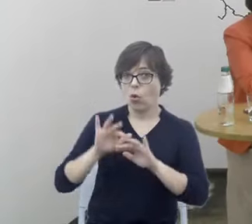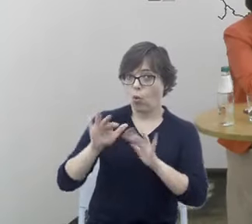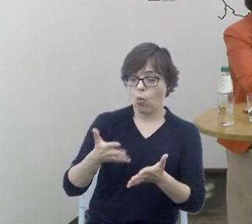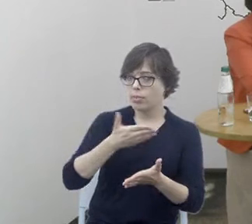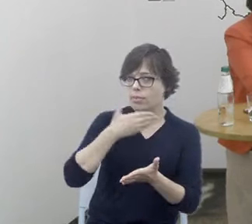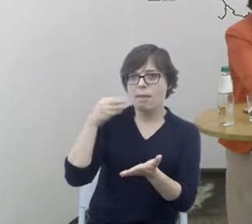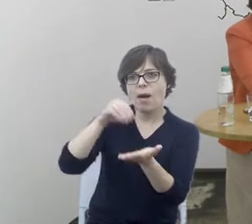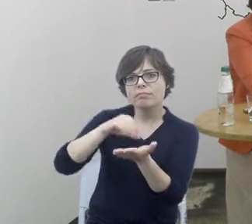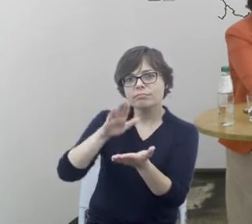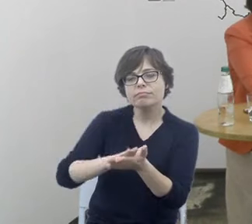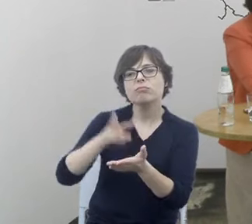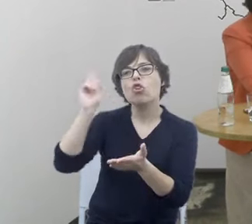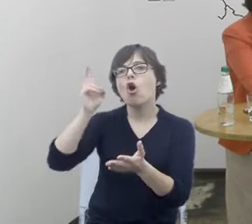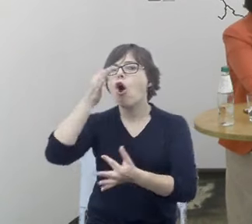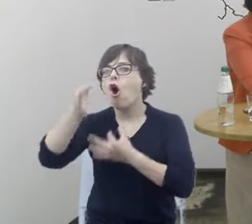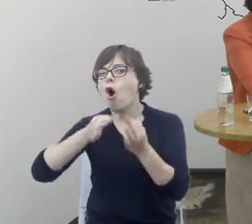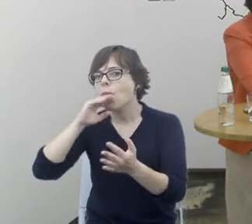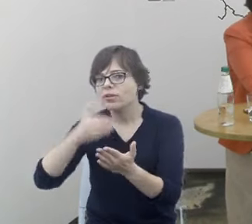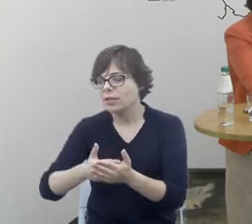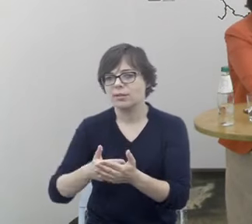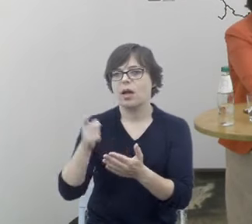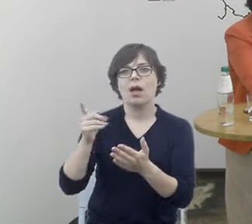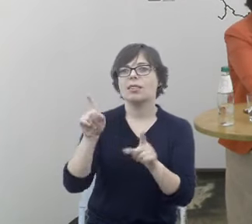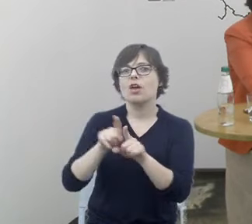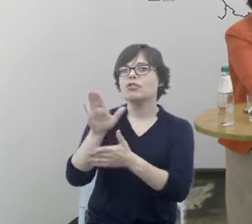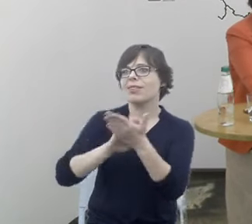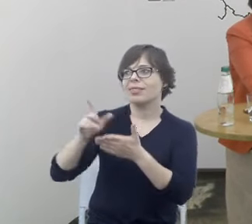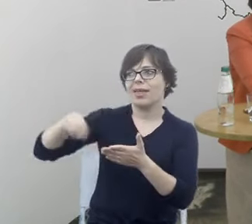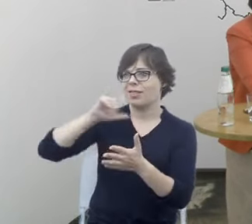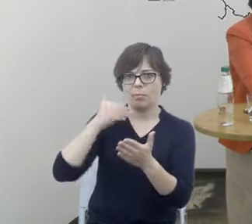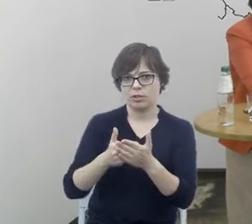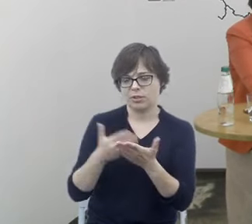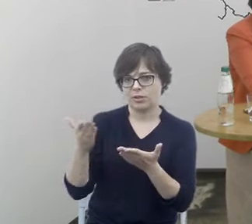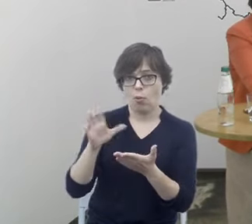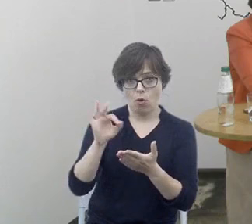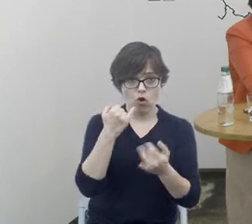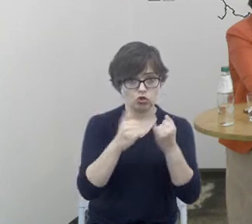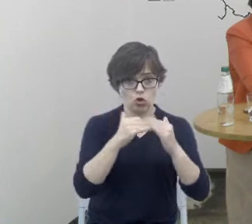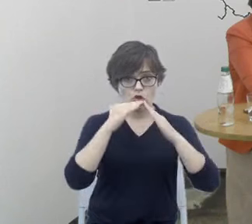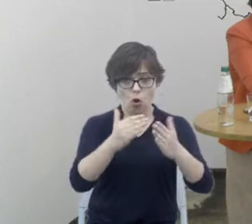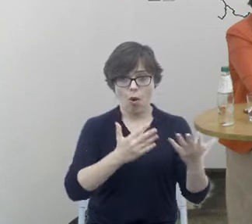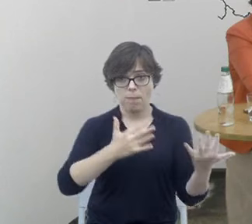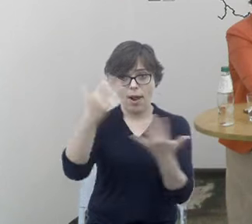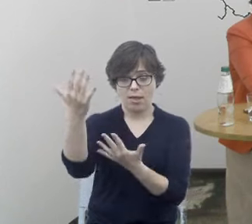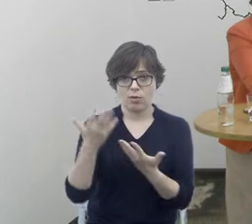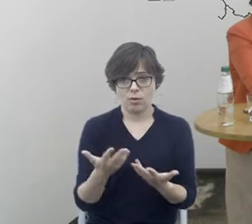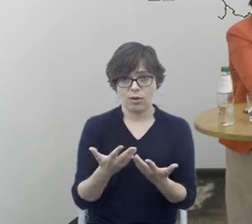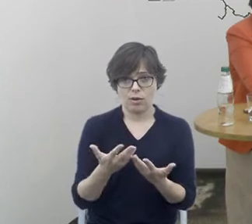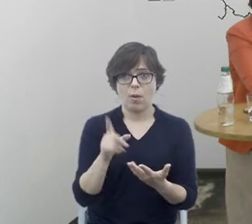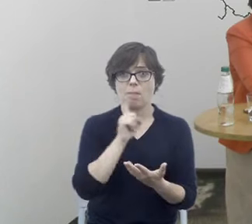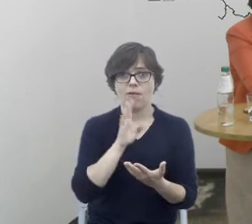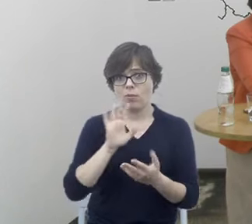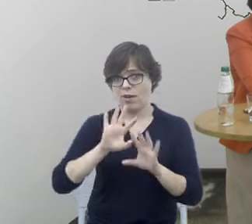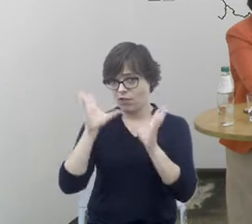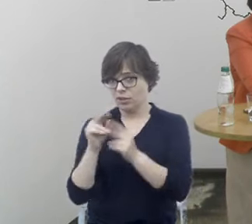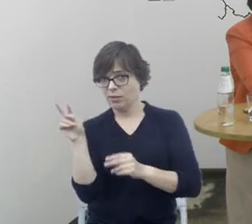zanotowanego zeznania, albo zeznania. Nikt się nie przyznał, bo przecież jak się paliła stodoła, to raczej wszyscy tam zerkali.